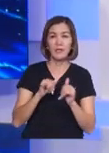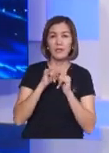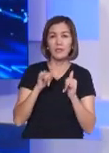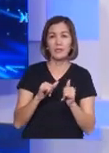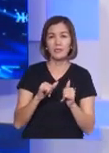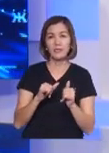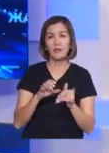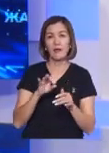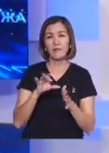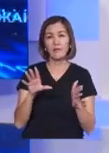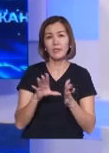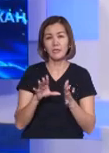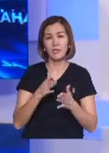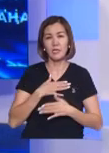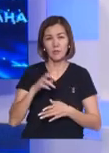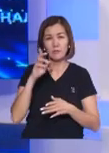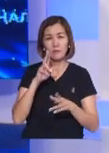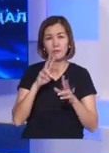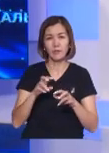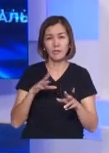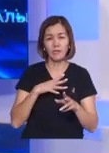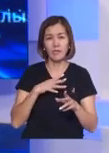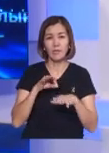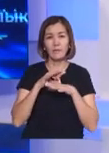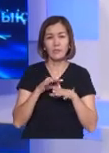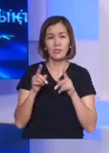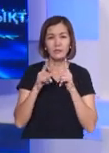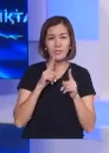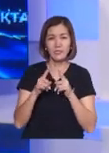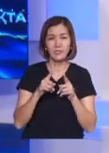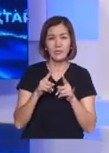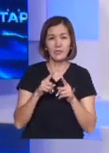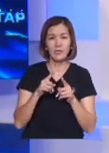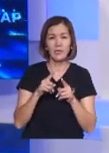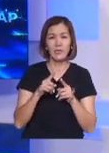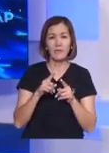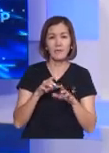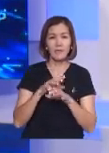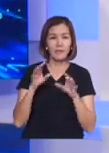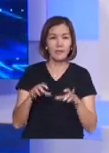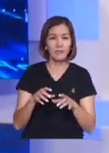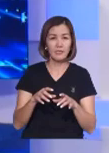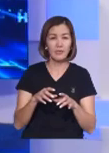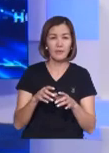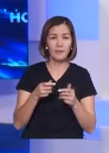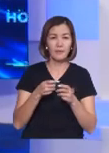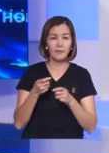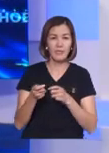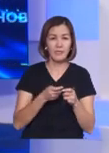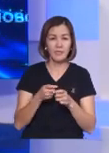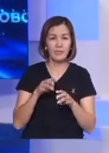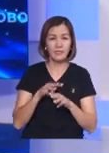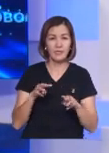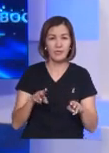атомной энергетики в нашем государстве были рассмотрены на прошедшем сегодня заседании правительства под председательством премьер-министра